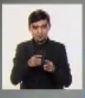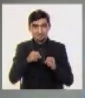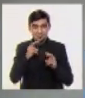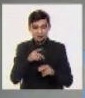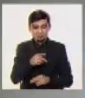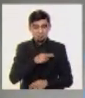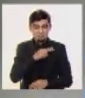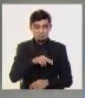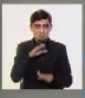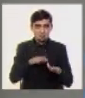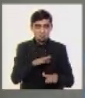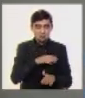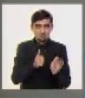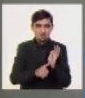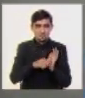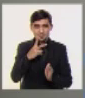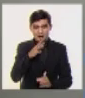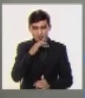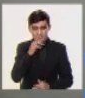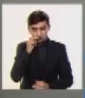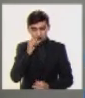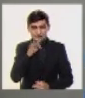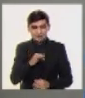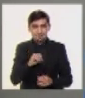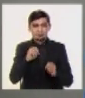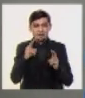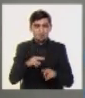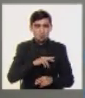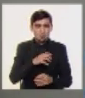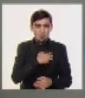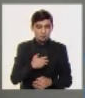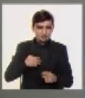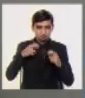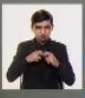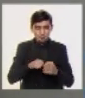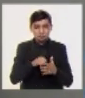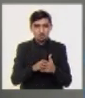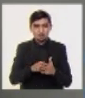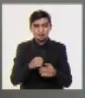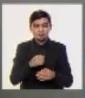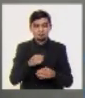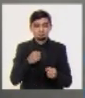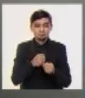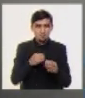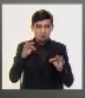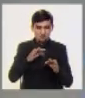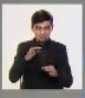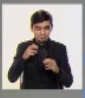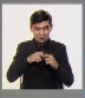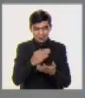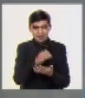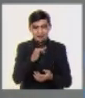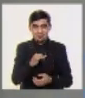погиб на месте. Мужчине было 62 года. Специальная комиссия расследует причины аварии. Аким Карагандинской области поручил